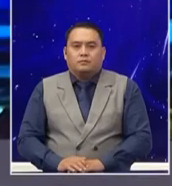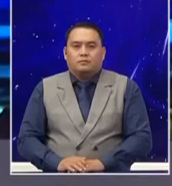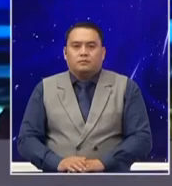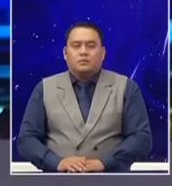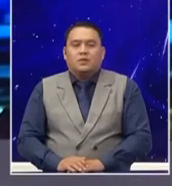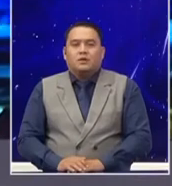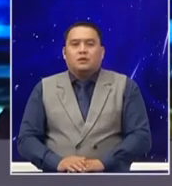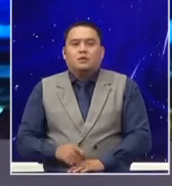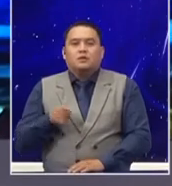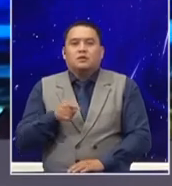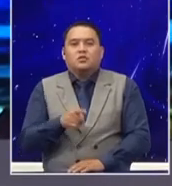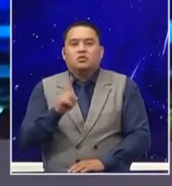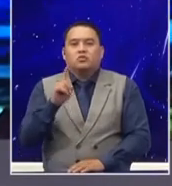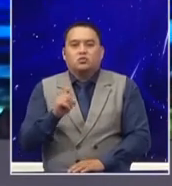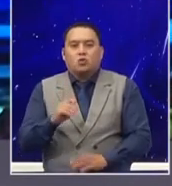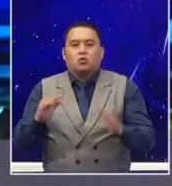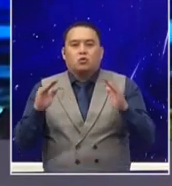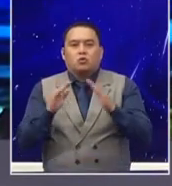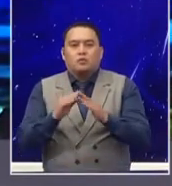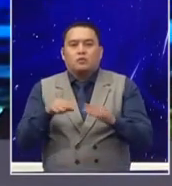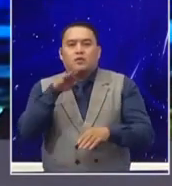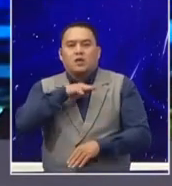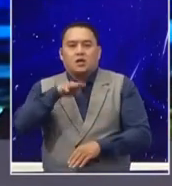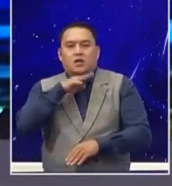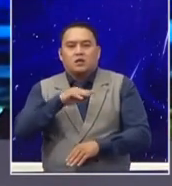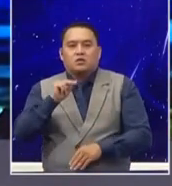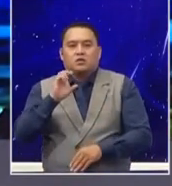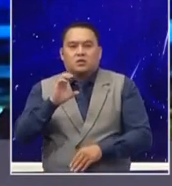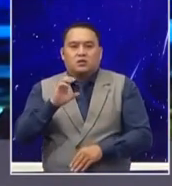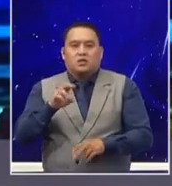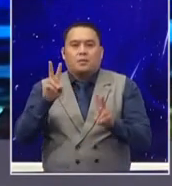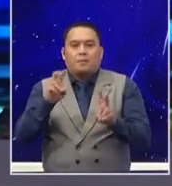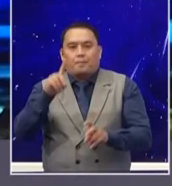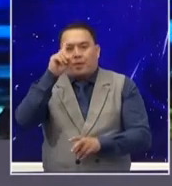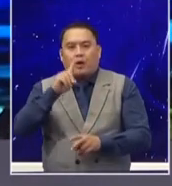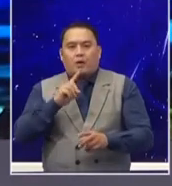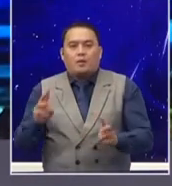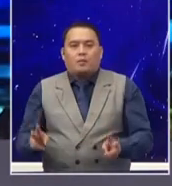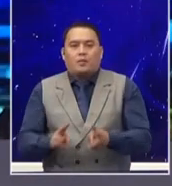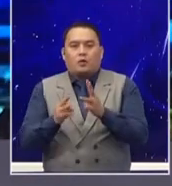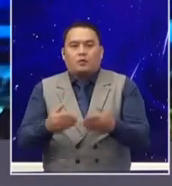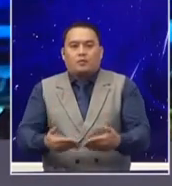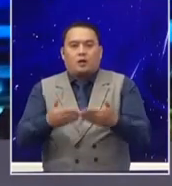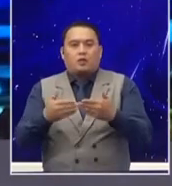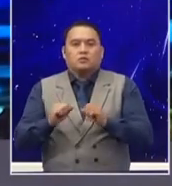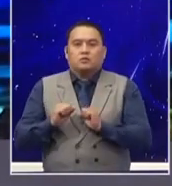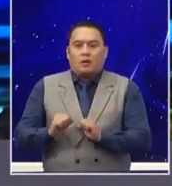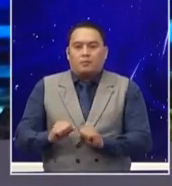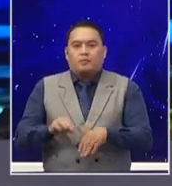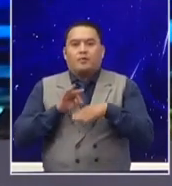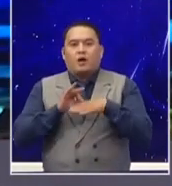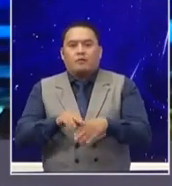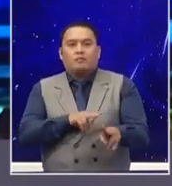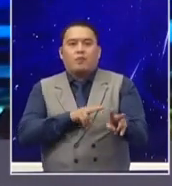Более 1100 домов города Текелей проинспектировали сотрудники ЧС в рамках месячника противопожарной безопасности. С ходом